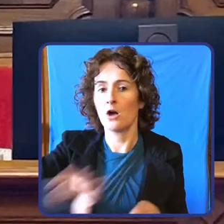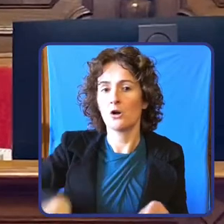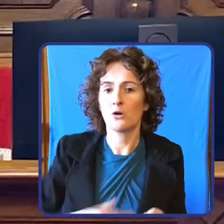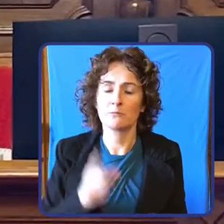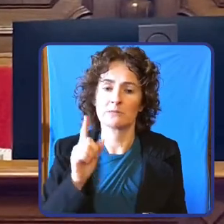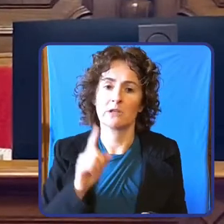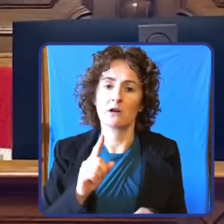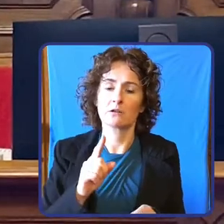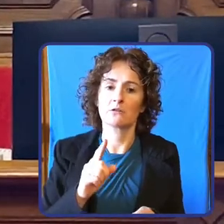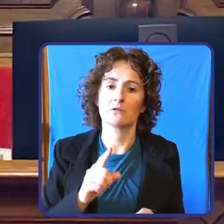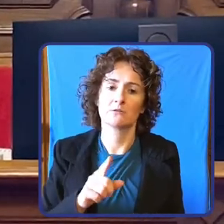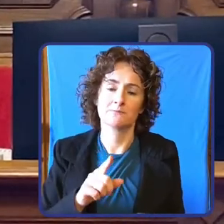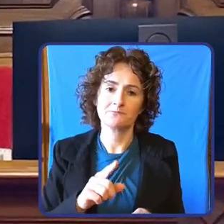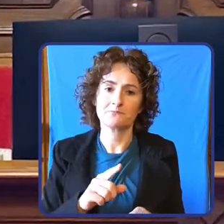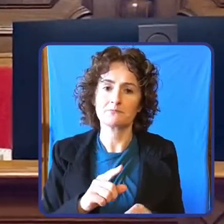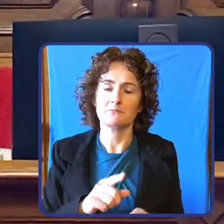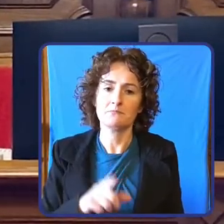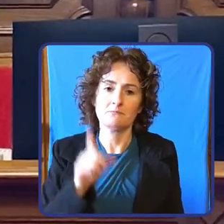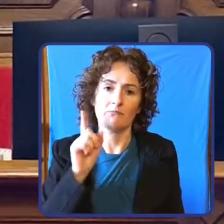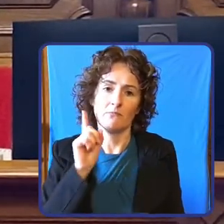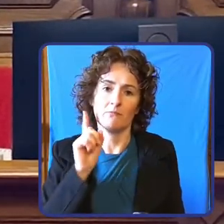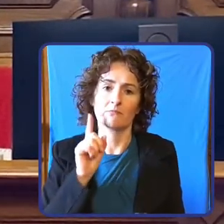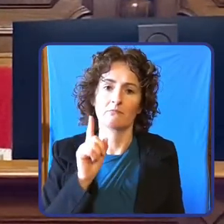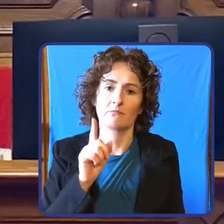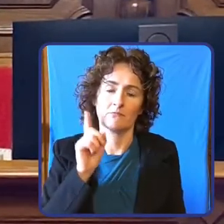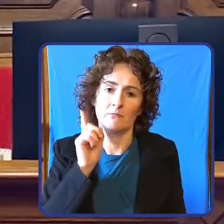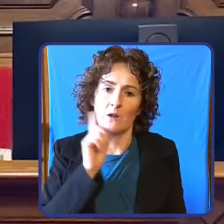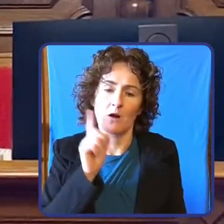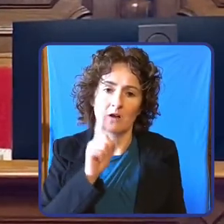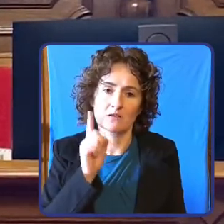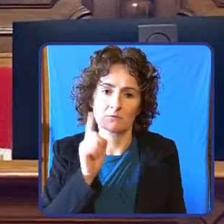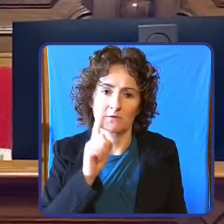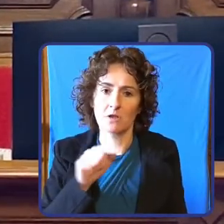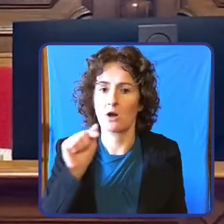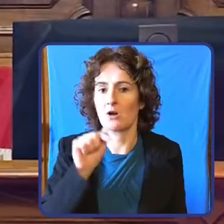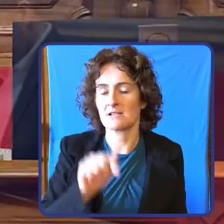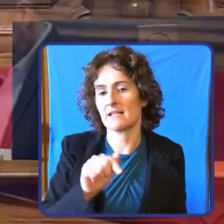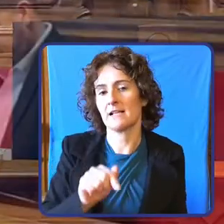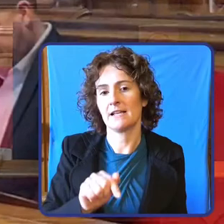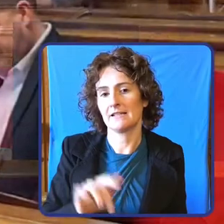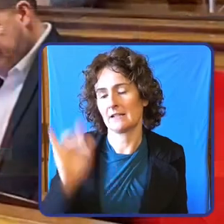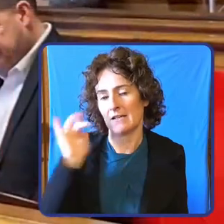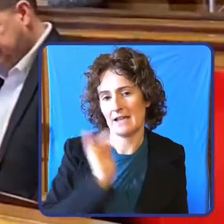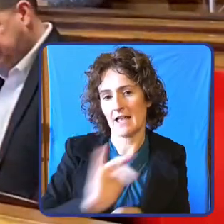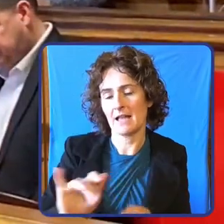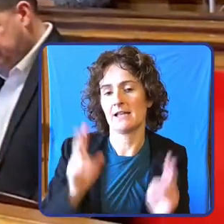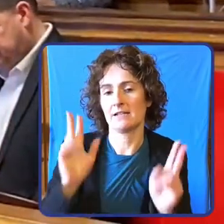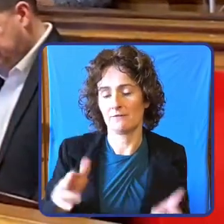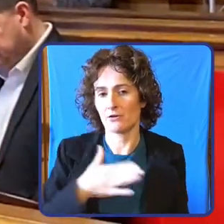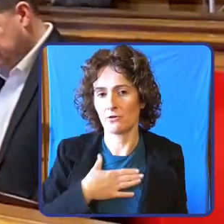ellenzéknek is ez, azt pedig szóval fogom tenni. Köszönöm szépen. Galambos Kornél.